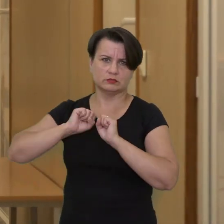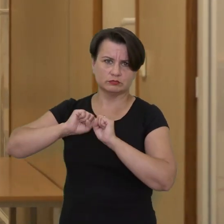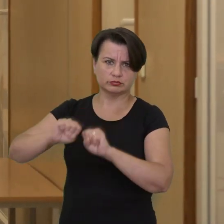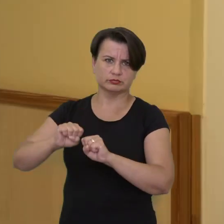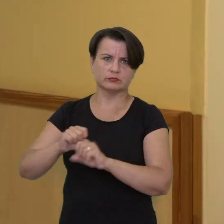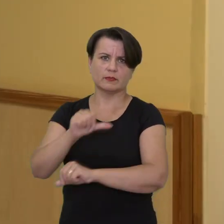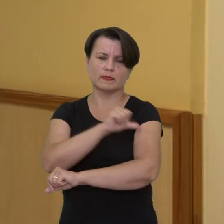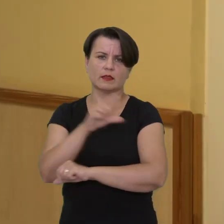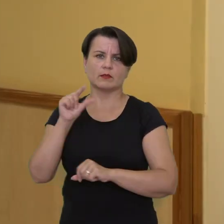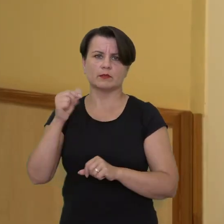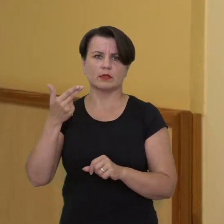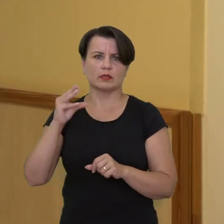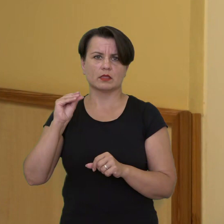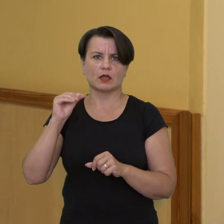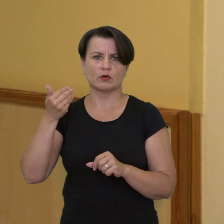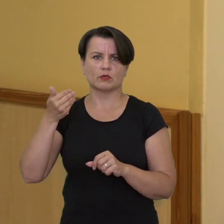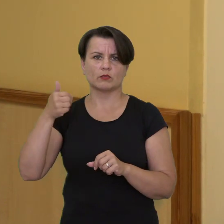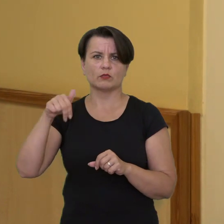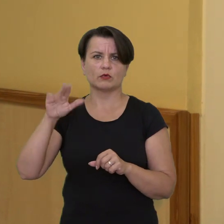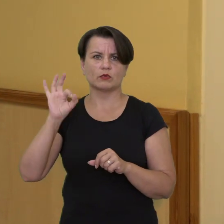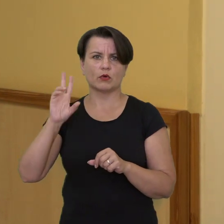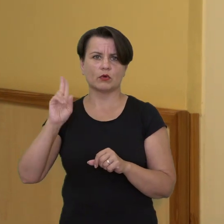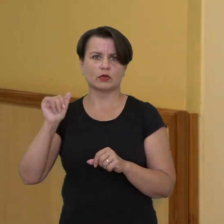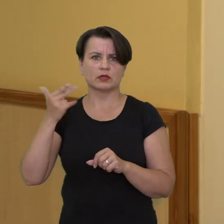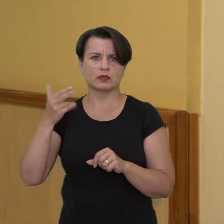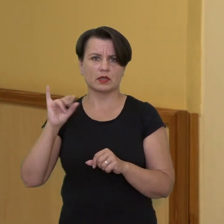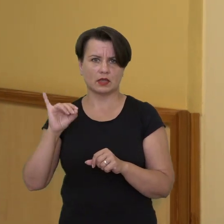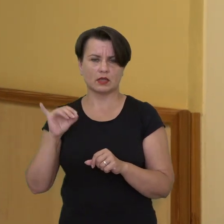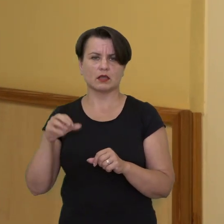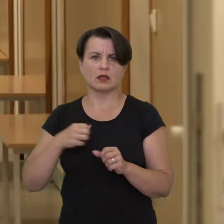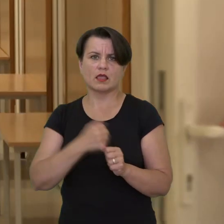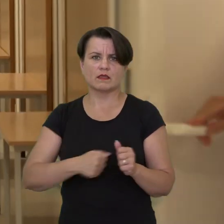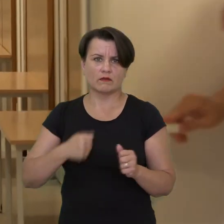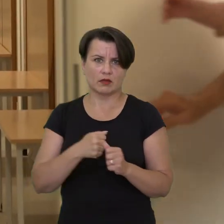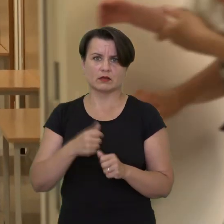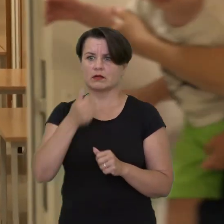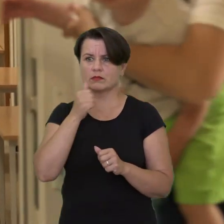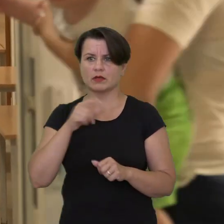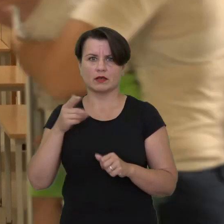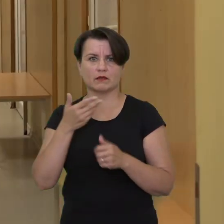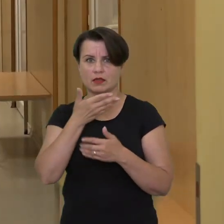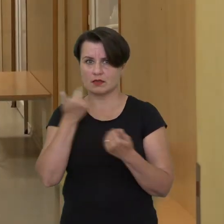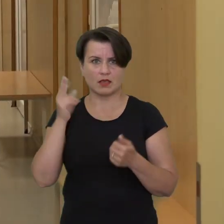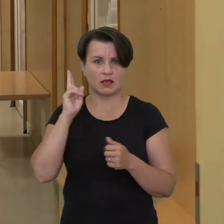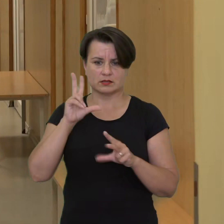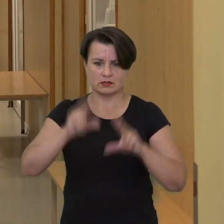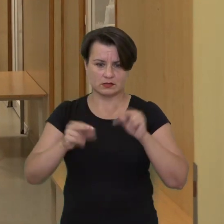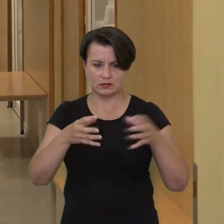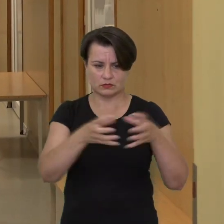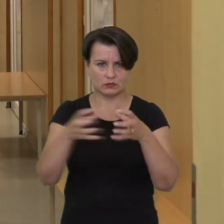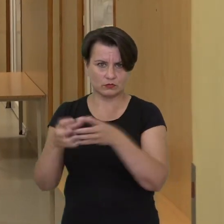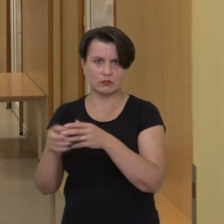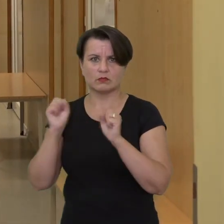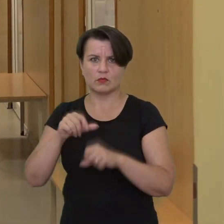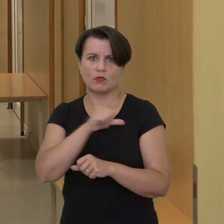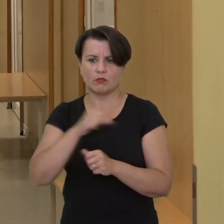apsaugai pasiskiepyti nuo pneumokokinės infekcijos. Visi, kurie norėtų, kurie nepriklauso rizikos grupėm, valstybė suteikia